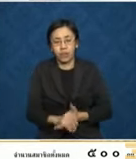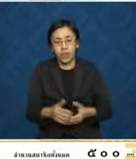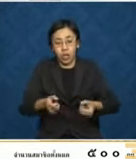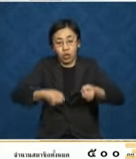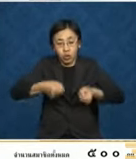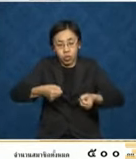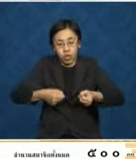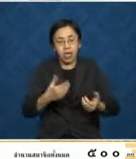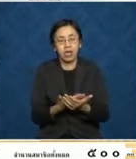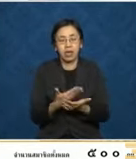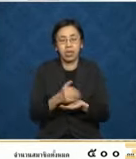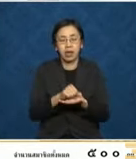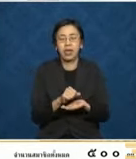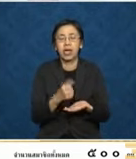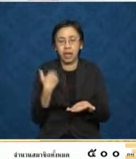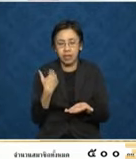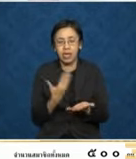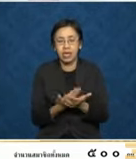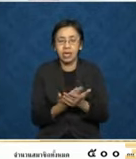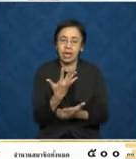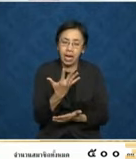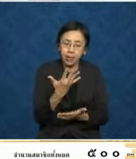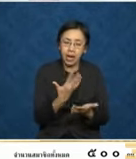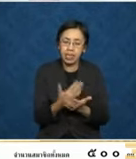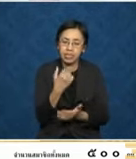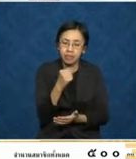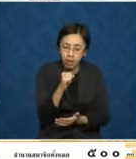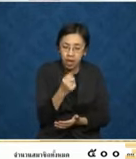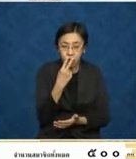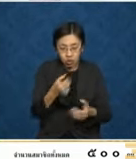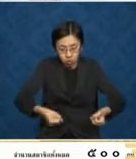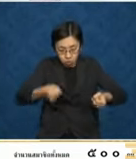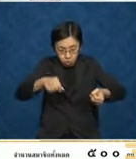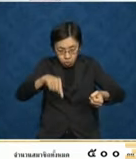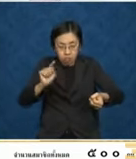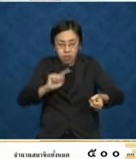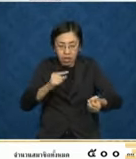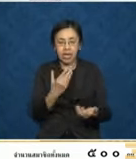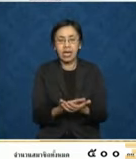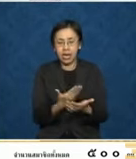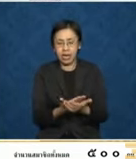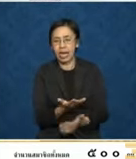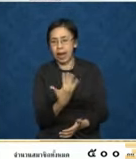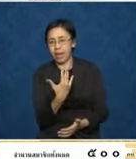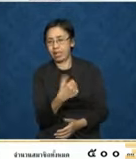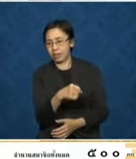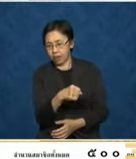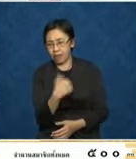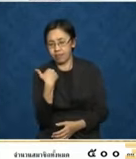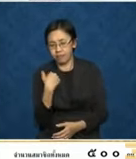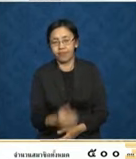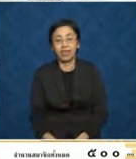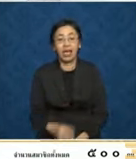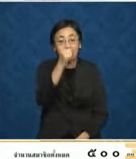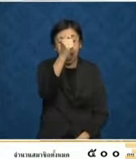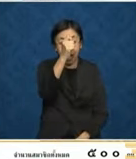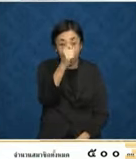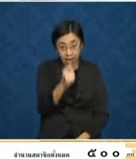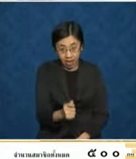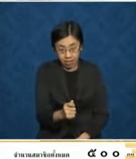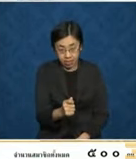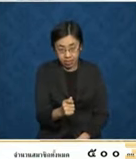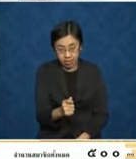าบริการในการจัดเก็บ5บาท10บาทแล้วแต่ถุงแล้วแต่พื้นที่นะคะส่วนรอบทุกวันอังคารค่ะเขาก็จะเพิ่มนะ